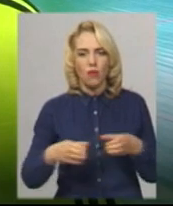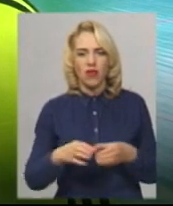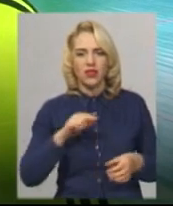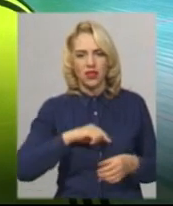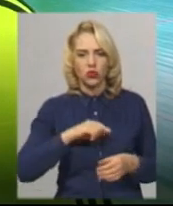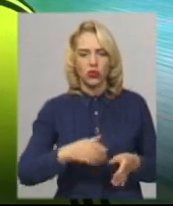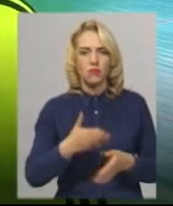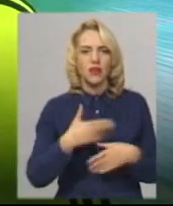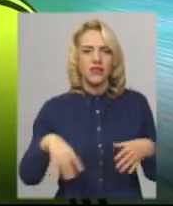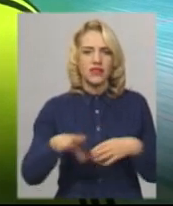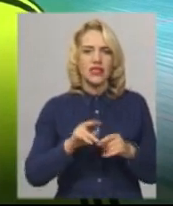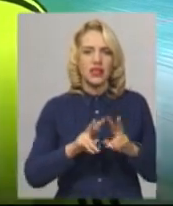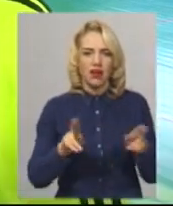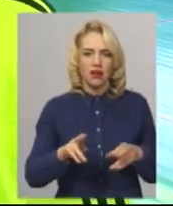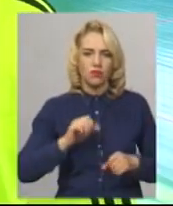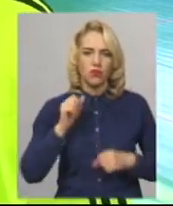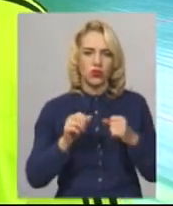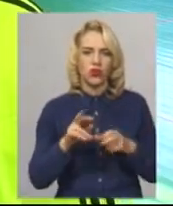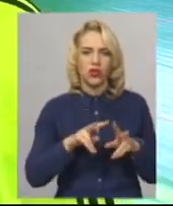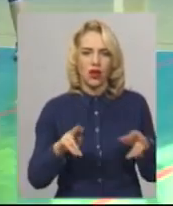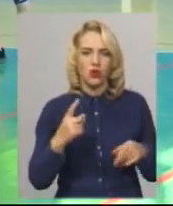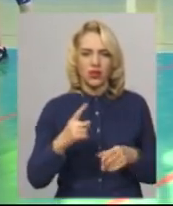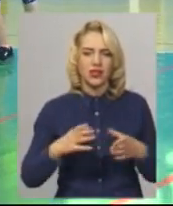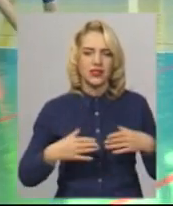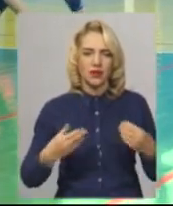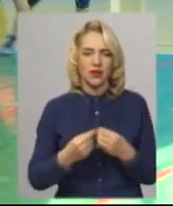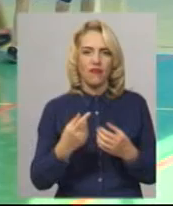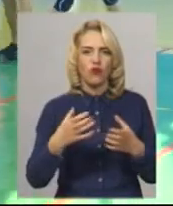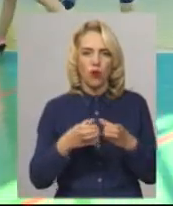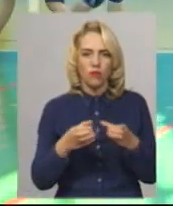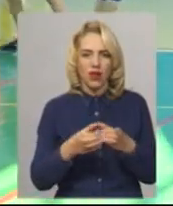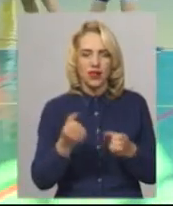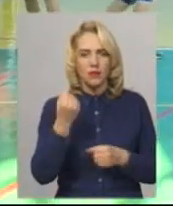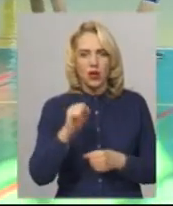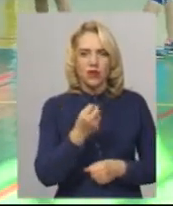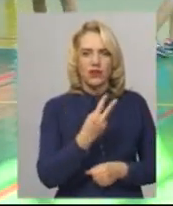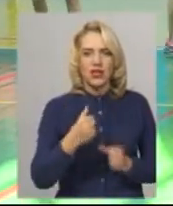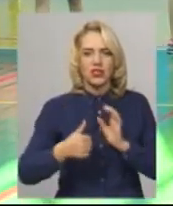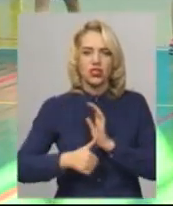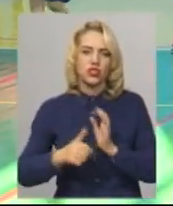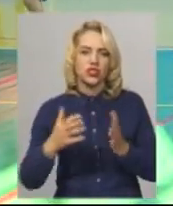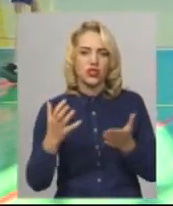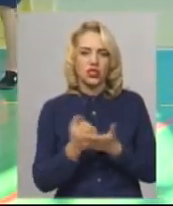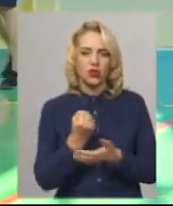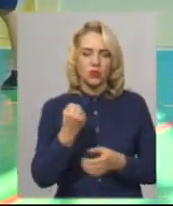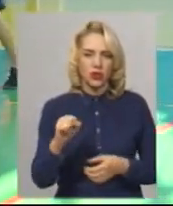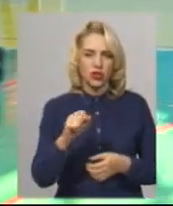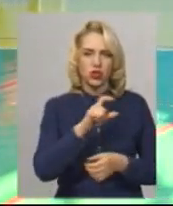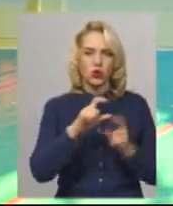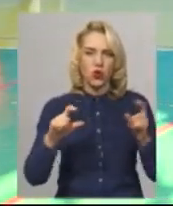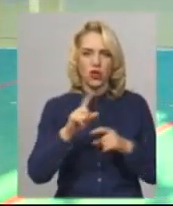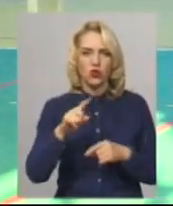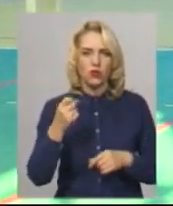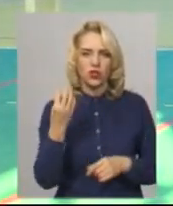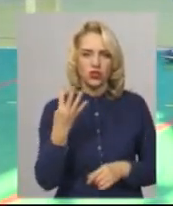всі, як подруги, як одна сім'я в команді. Перемогу з рахунком 12-6 здобуває команда школи номер 14. Учасниця